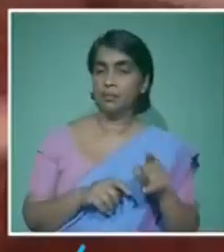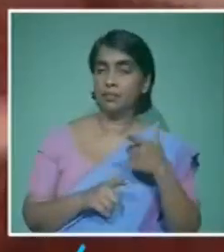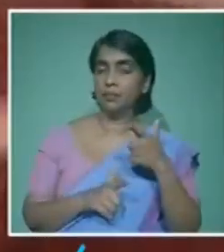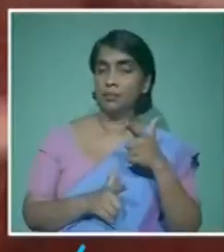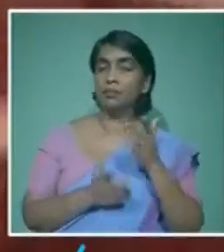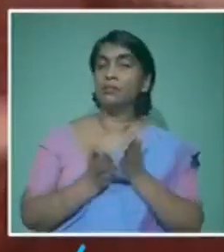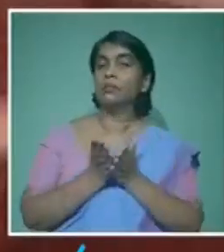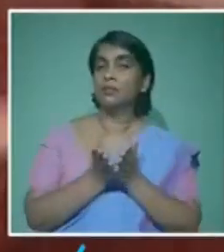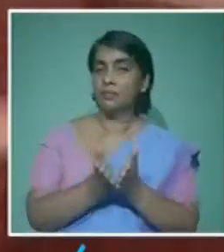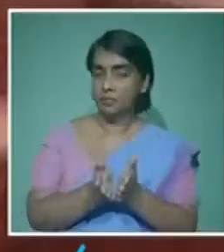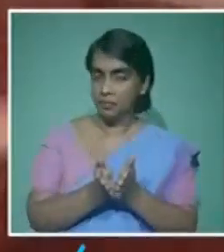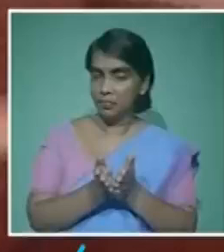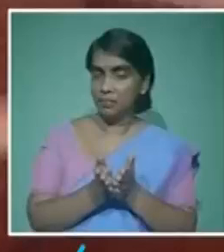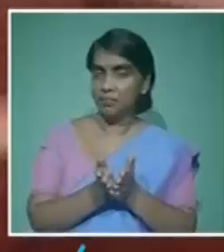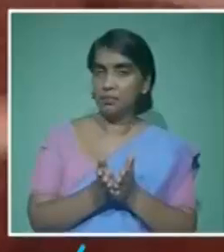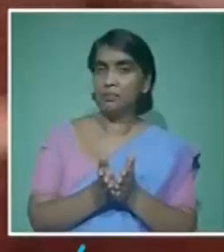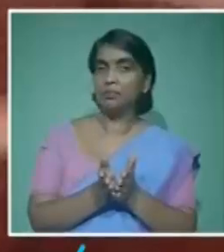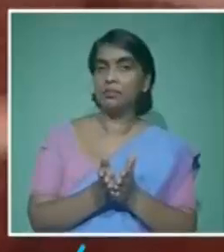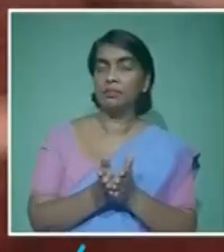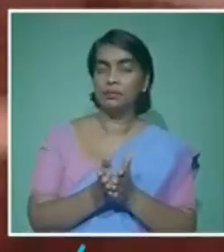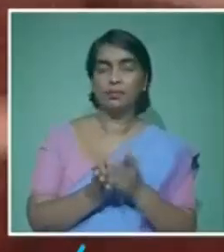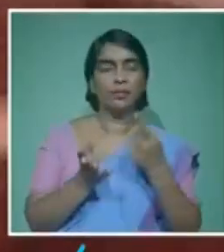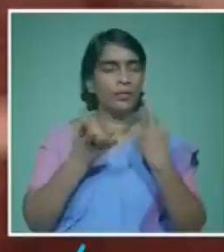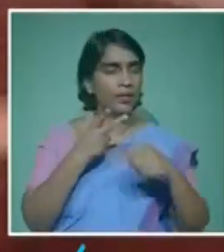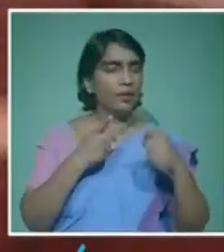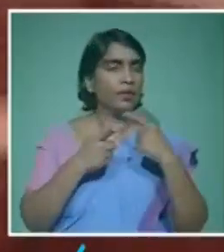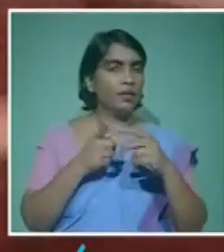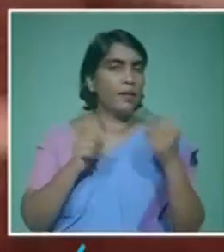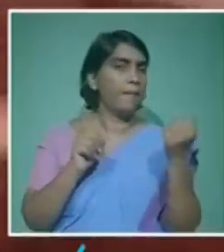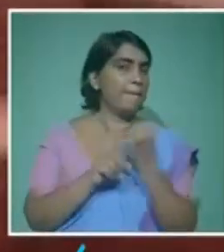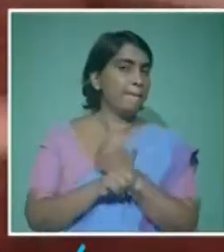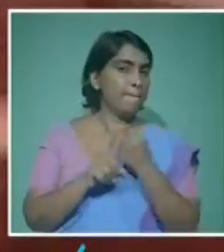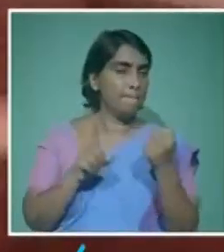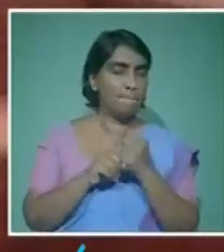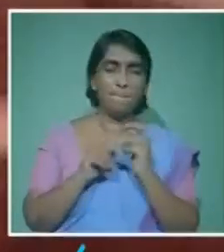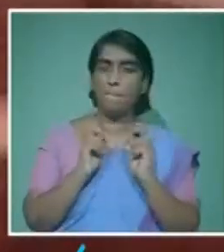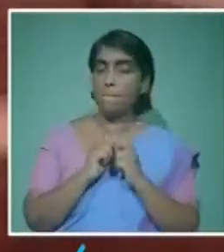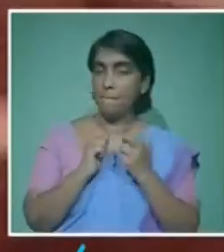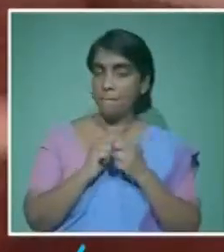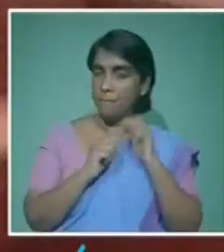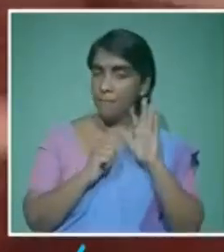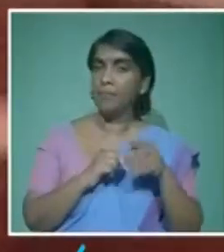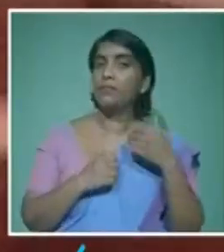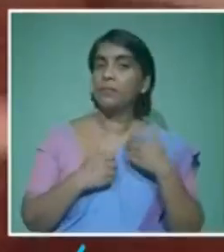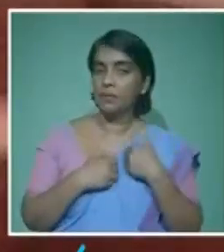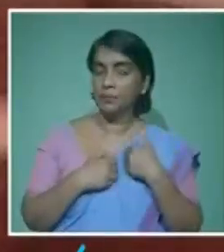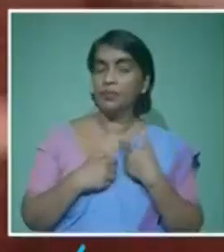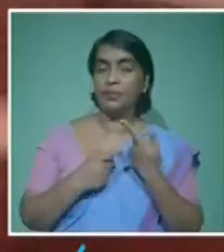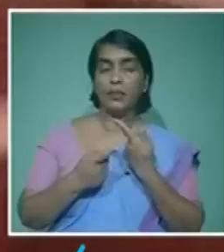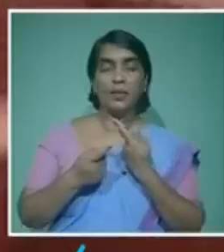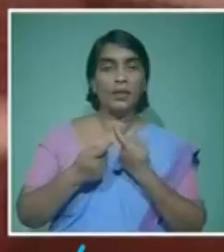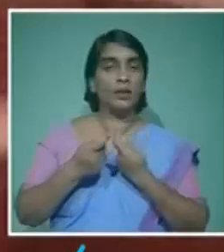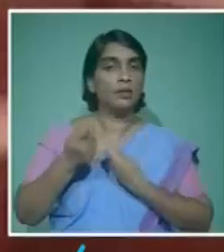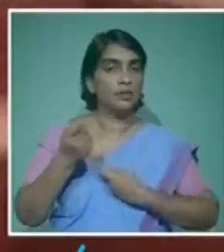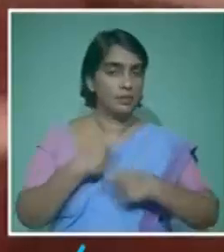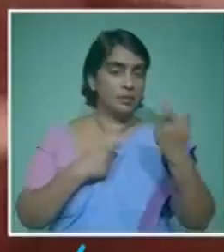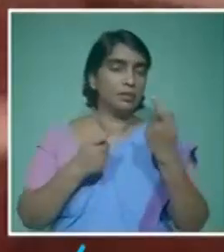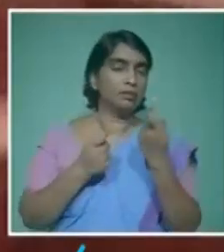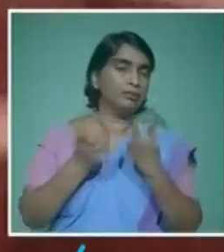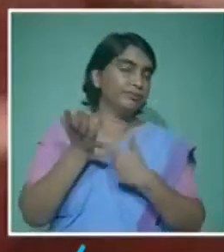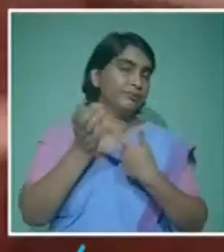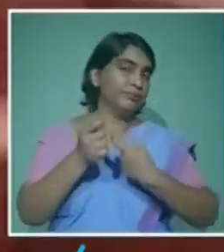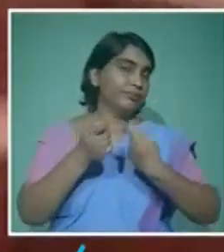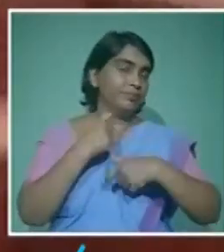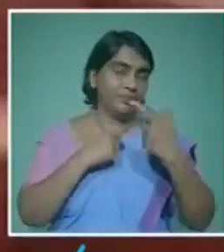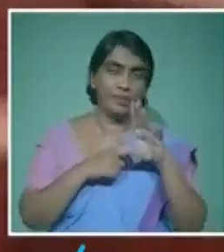படகுகளை பல்வேறு அழுத்தங்கள் எதிர்ப்புகளுக்கு மத்தியிலும் நாம் ஏலம் விட்டிருந்தோம். அந்த நிதியினை மேற்படி இந்திய